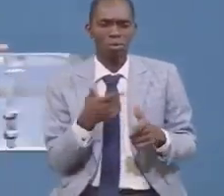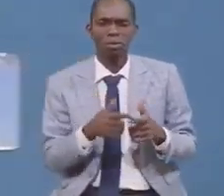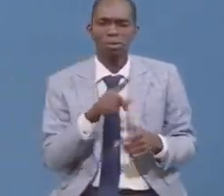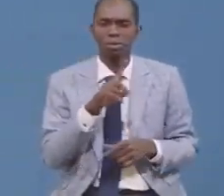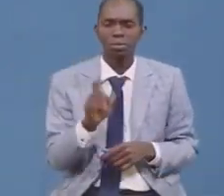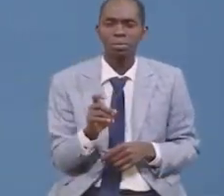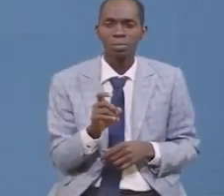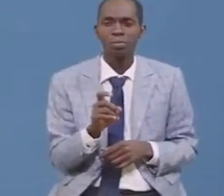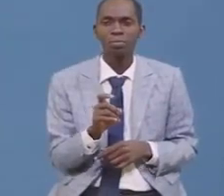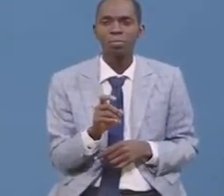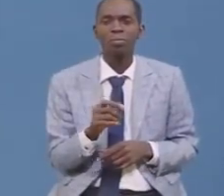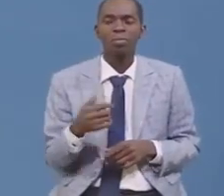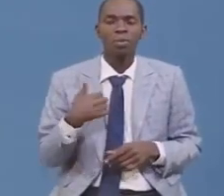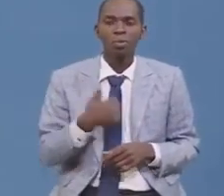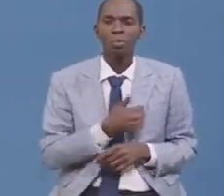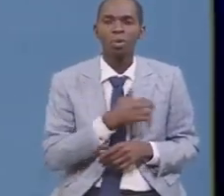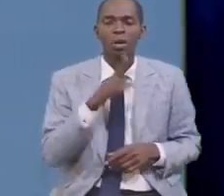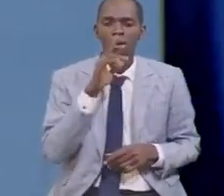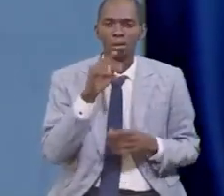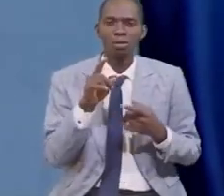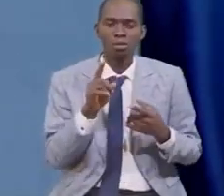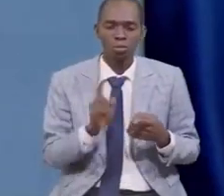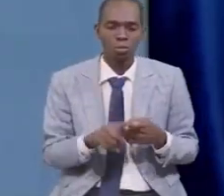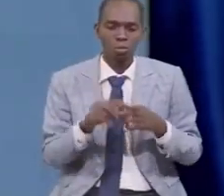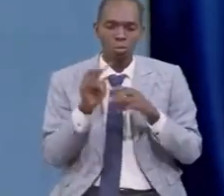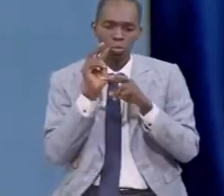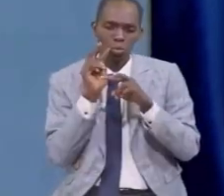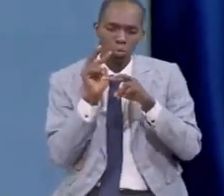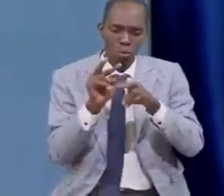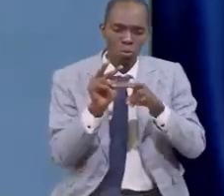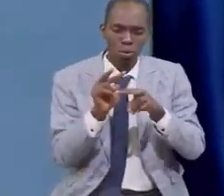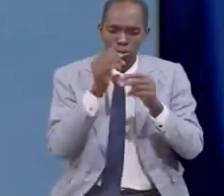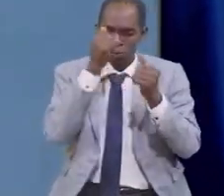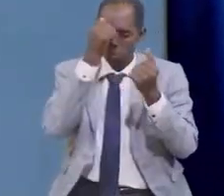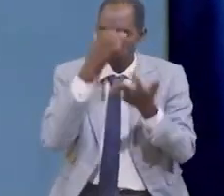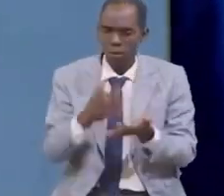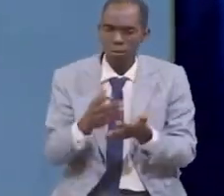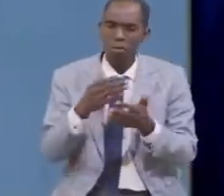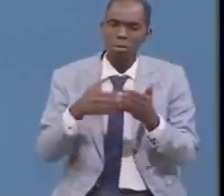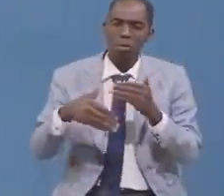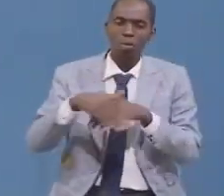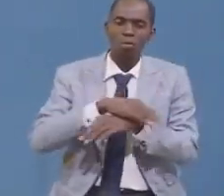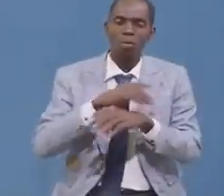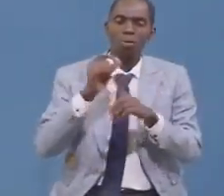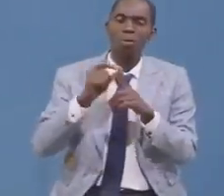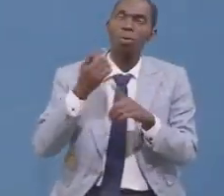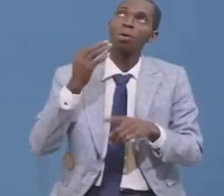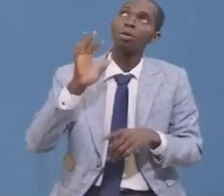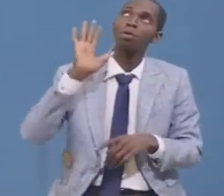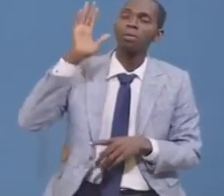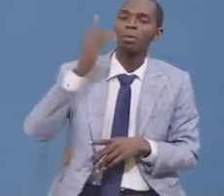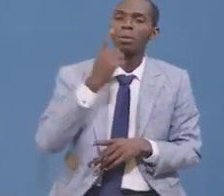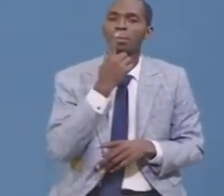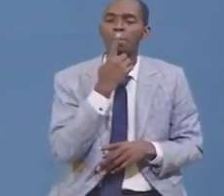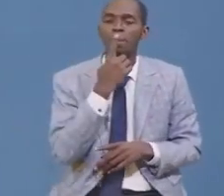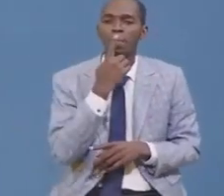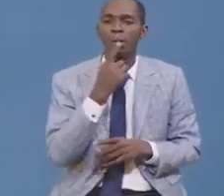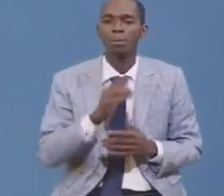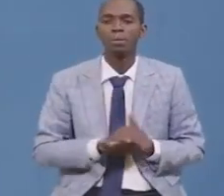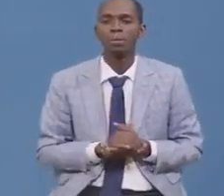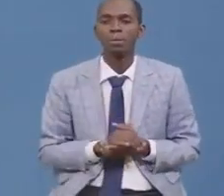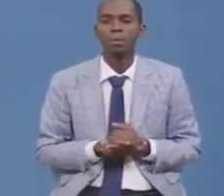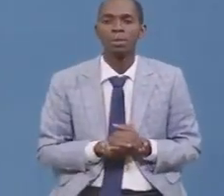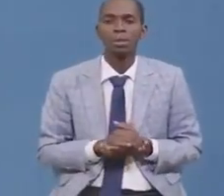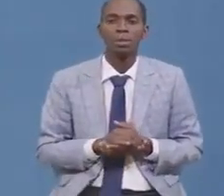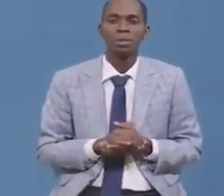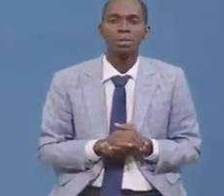గమనించండి. That will watch over the word of his mouth. మన పిలుపుకు సంబంధించి మన నోటి మాట మీద మనం గమనిక కలిగి ఉండాలి. It's the word